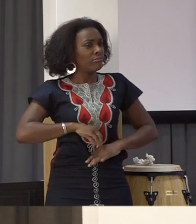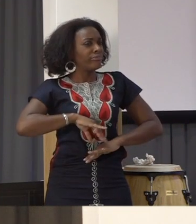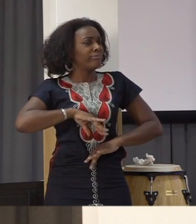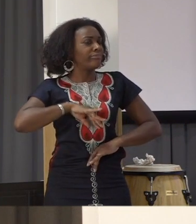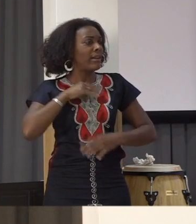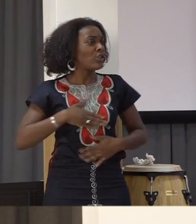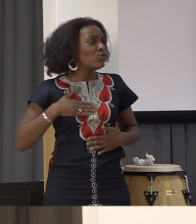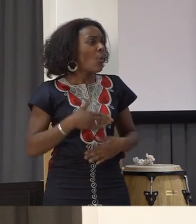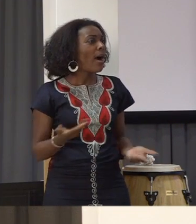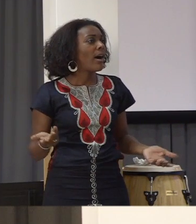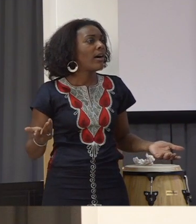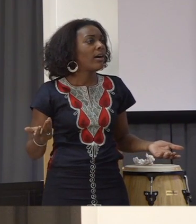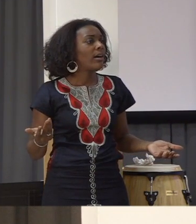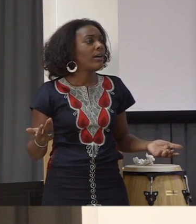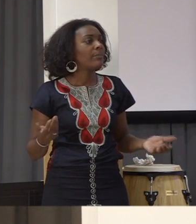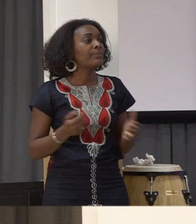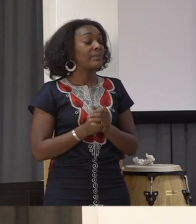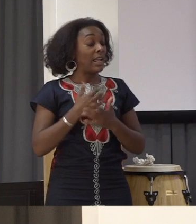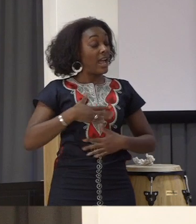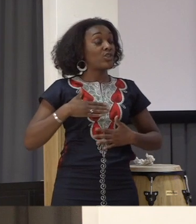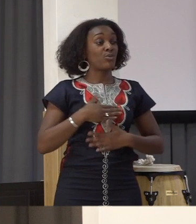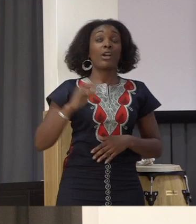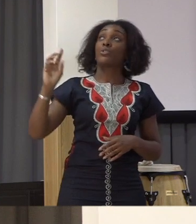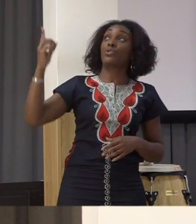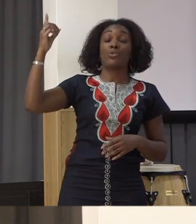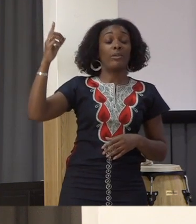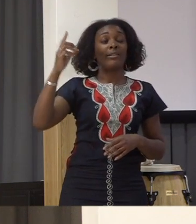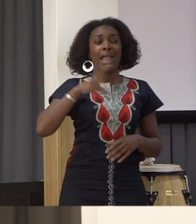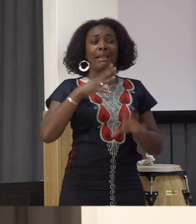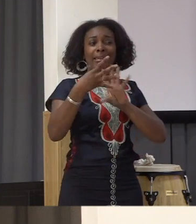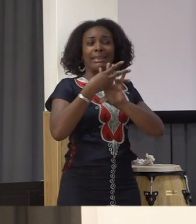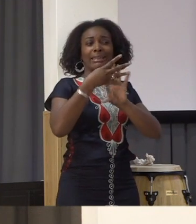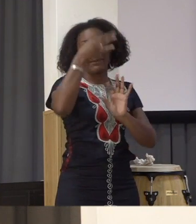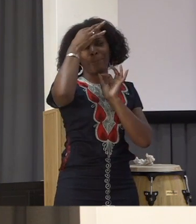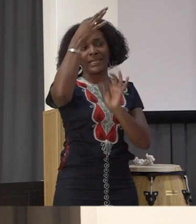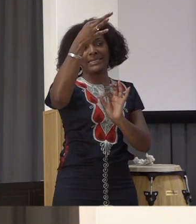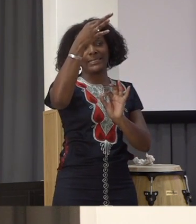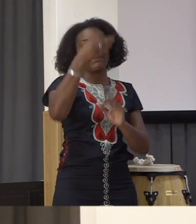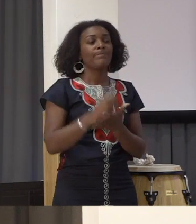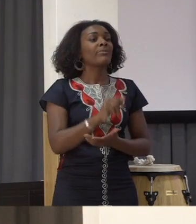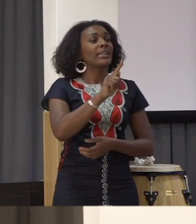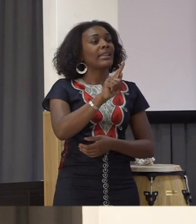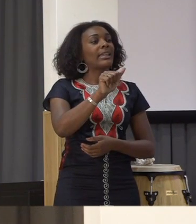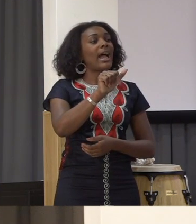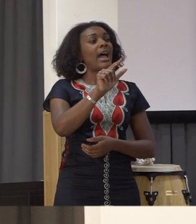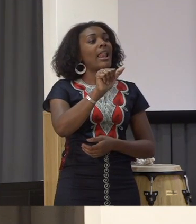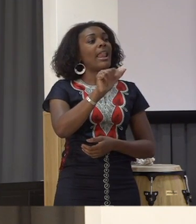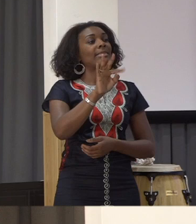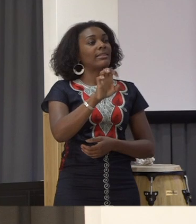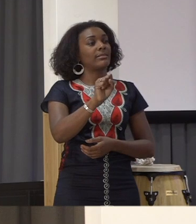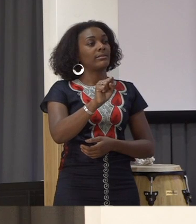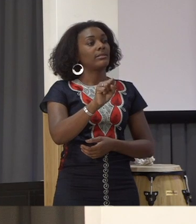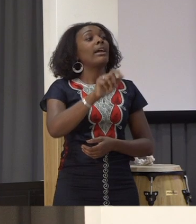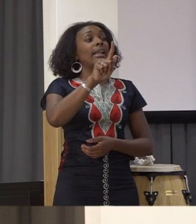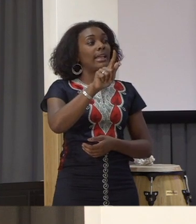La joie du Seigneur a des caractéristiques très précises. D'après Galates 5, 22, il nous est dit